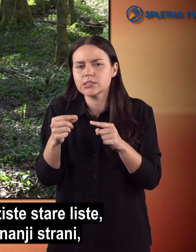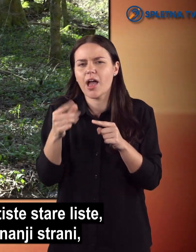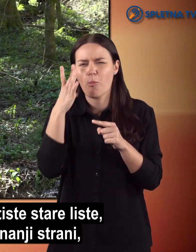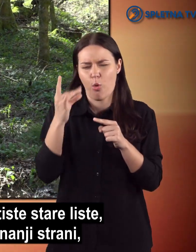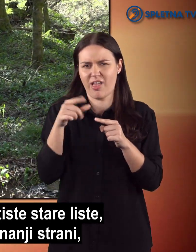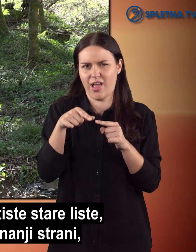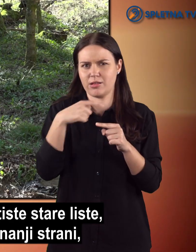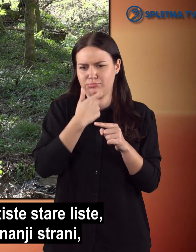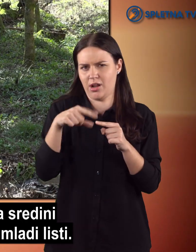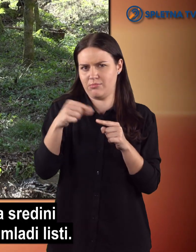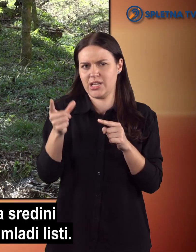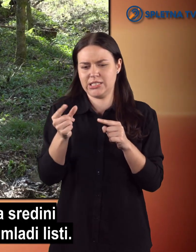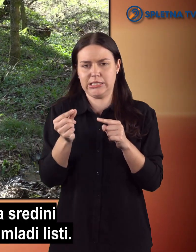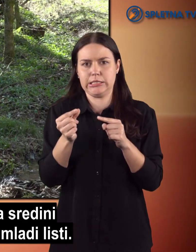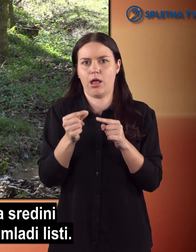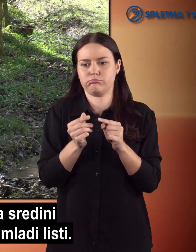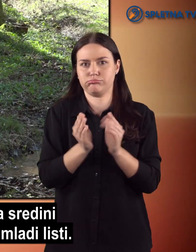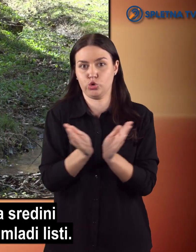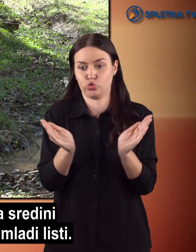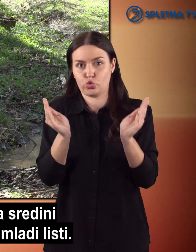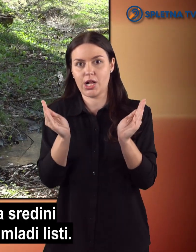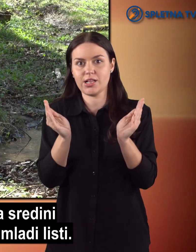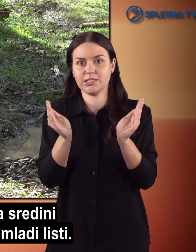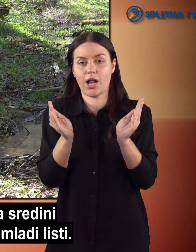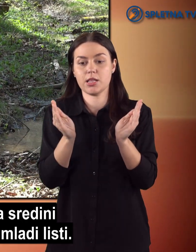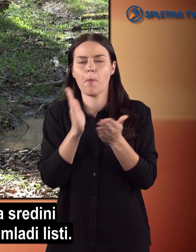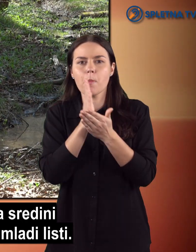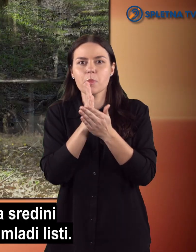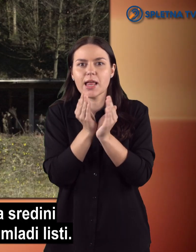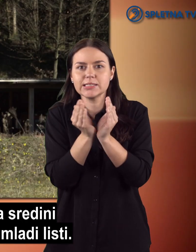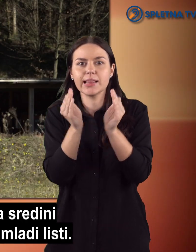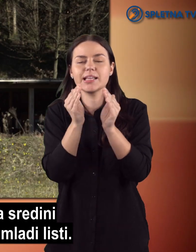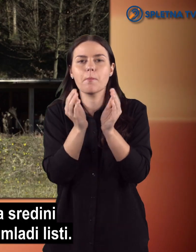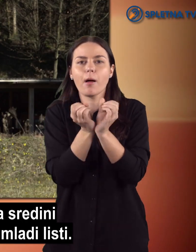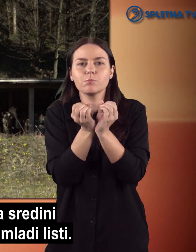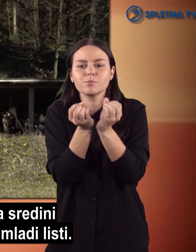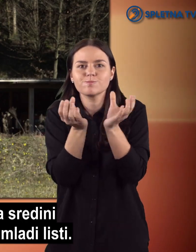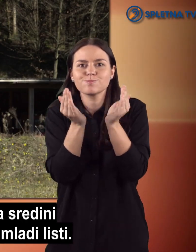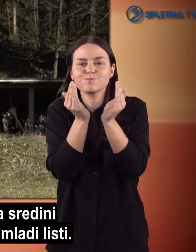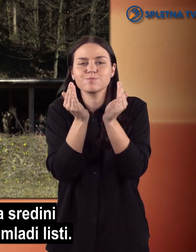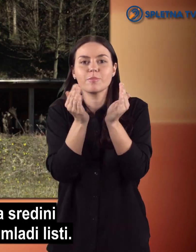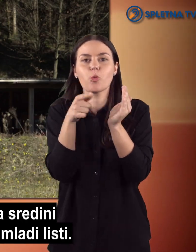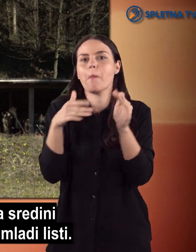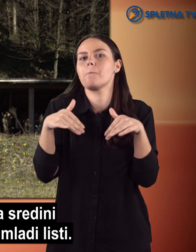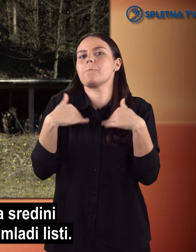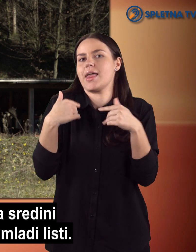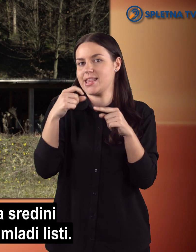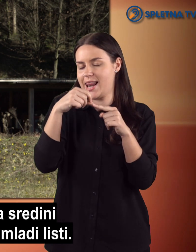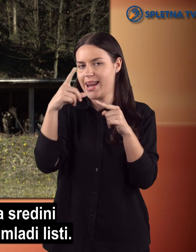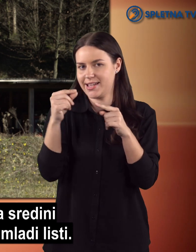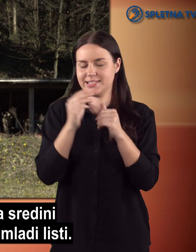na zunanji strani, medtem ko so na sredini rozete pa vedno mladi